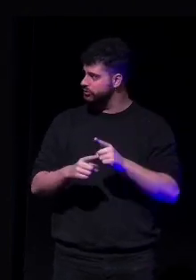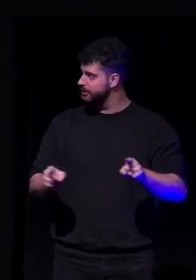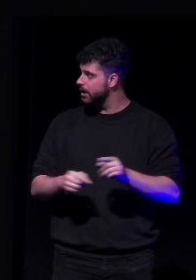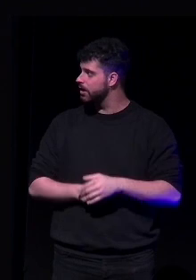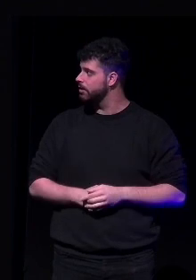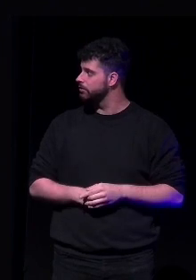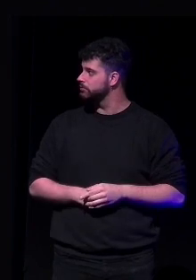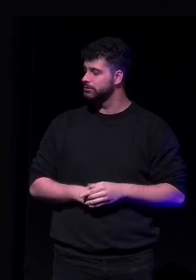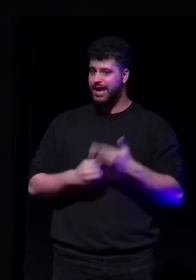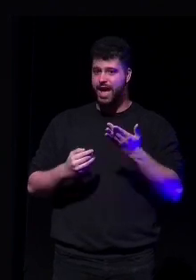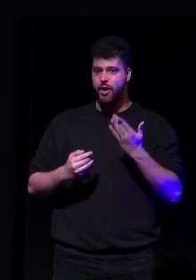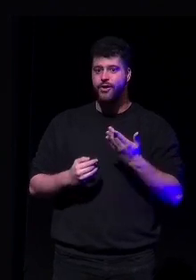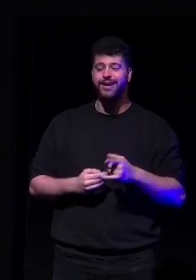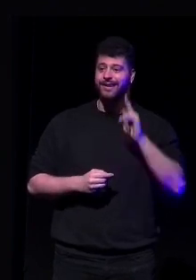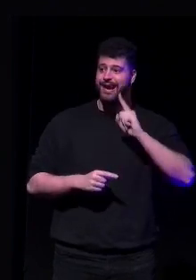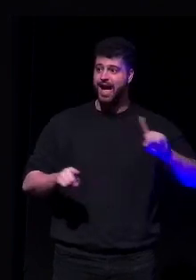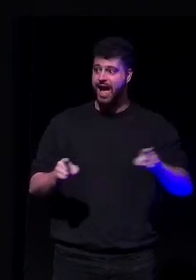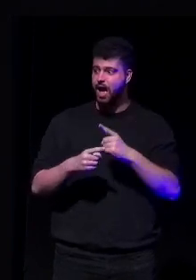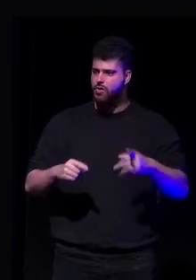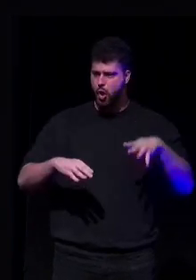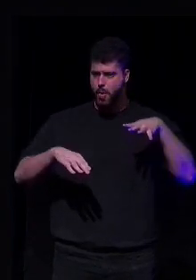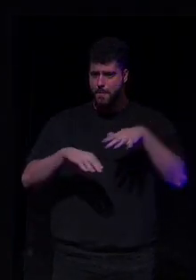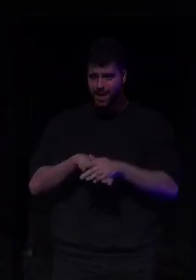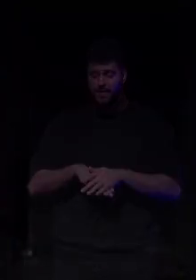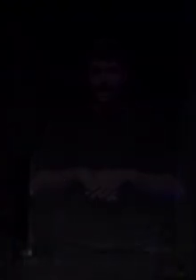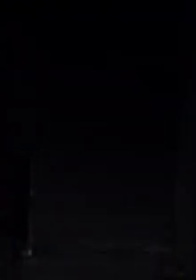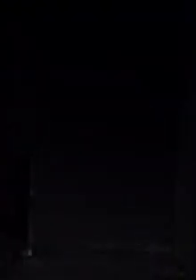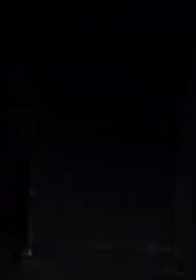que interpretaran un medley de pop-rock català.